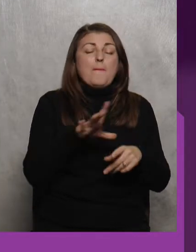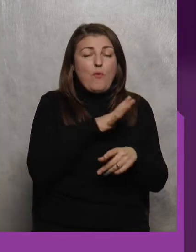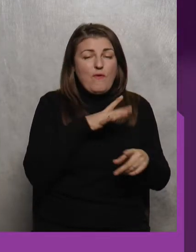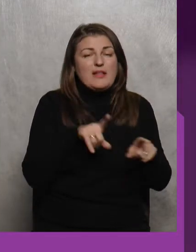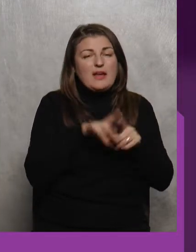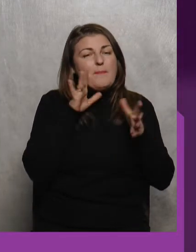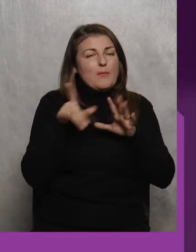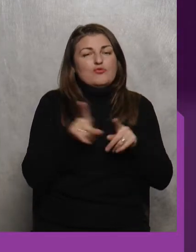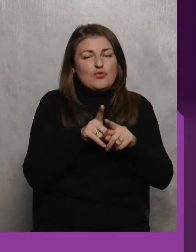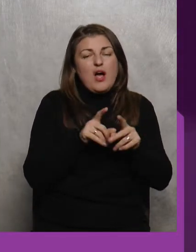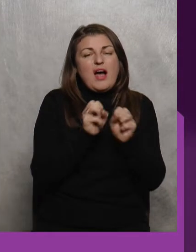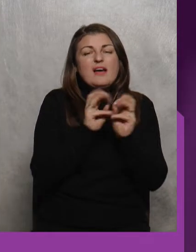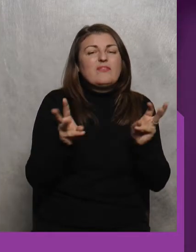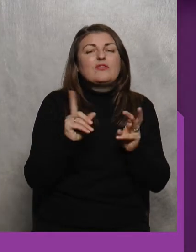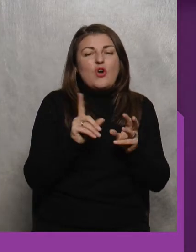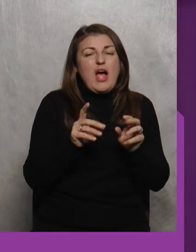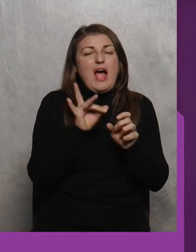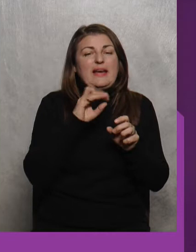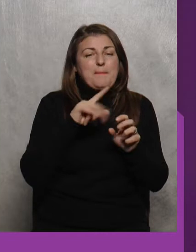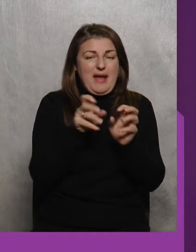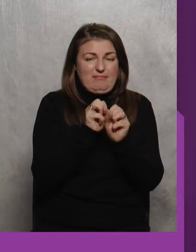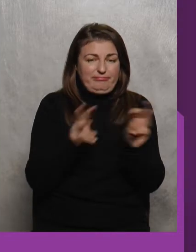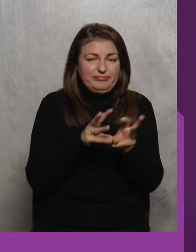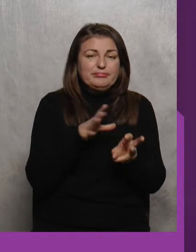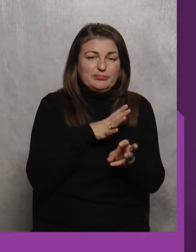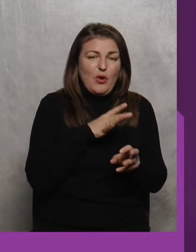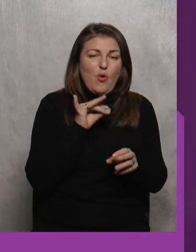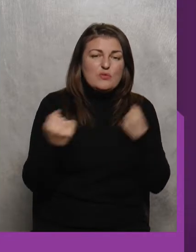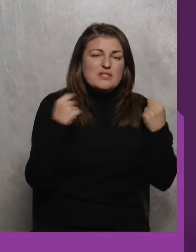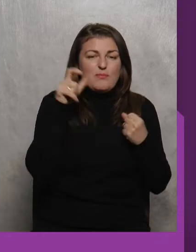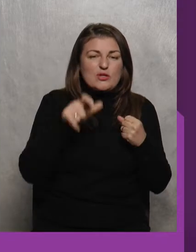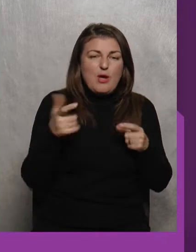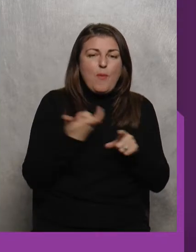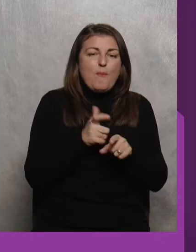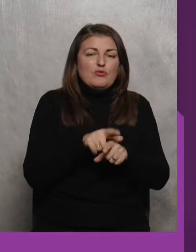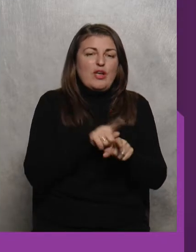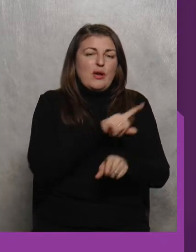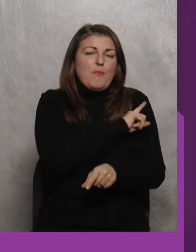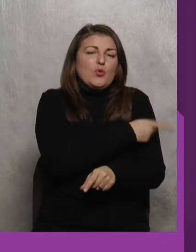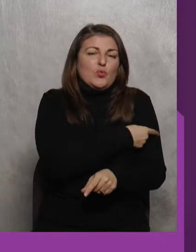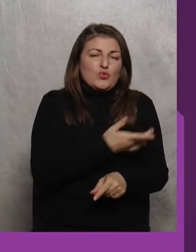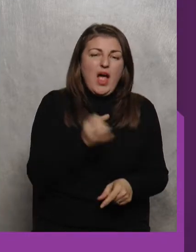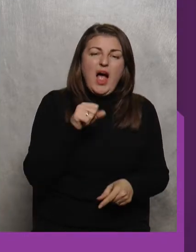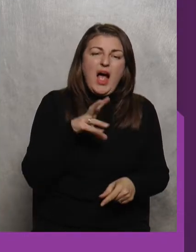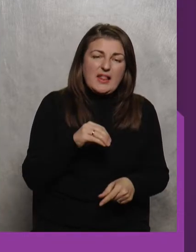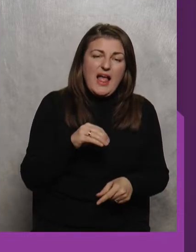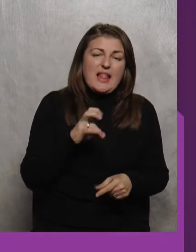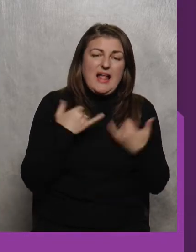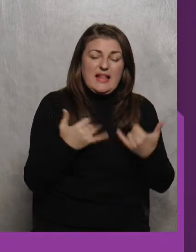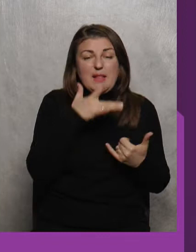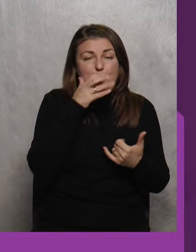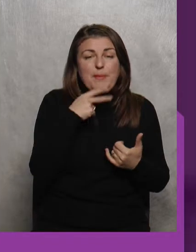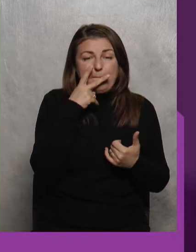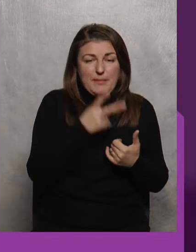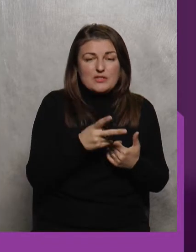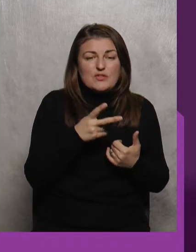що рвалися тільки ремні, от у спортсменів більш потужних. От, але на даний момент,